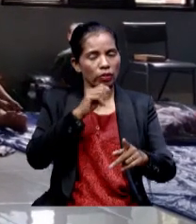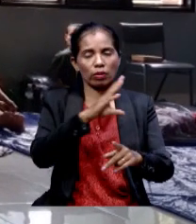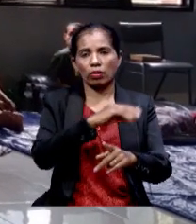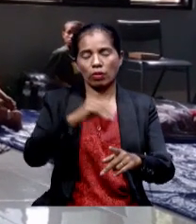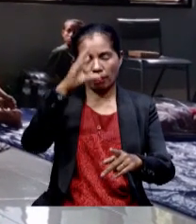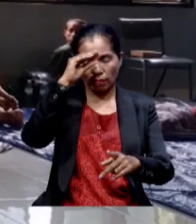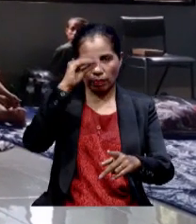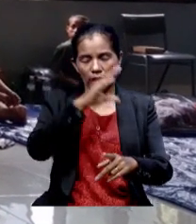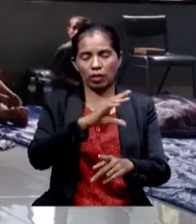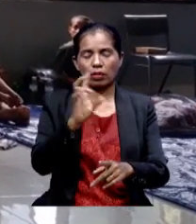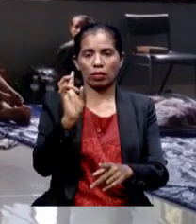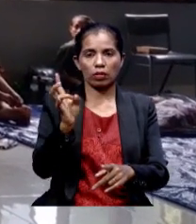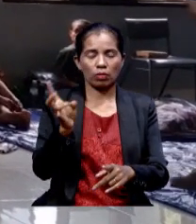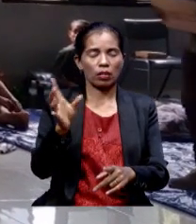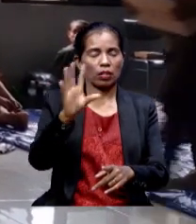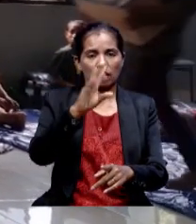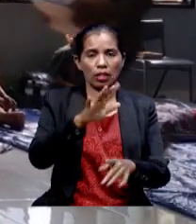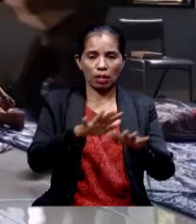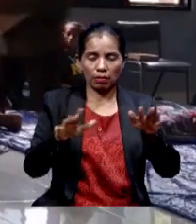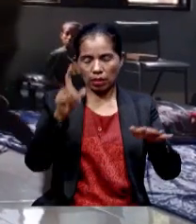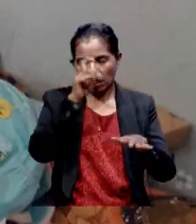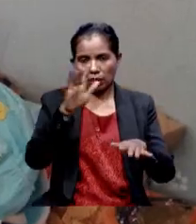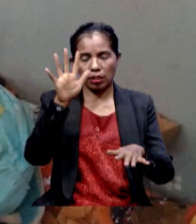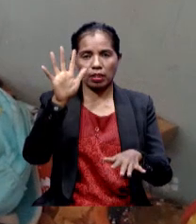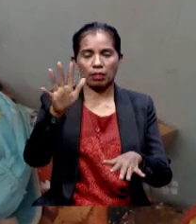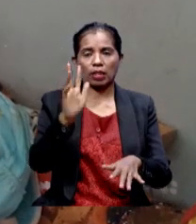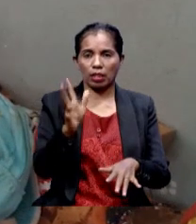adulto hitun resinen la bare ko idade tinan lima mai craik